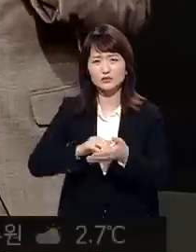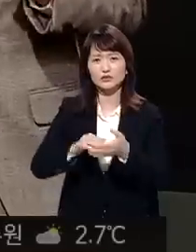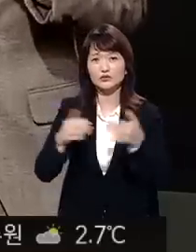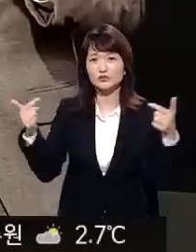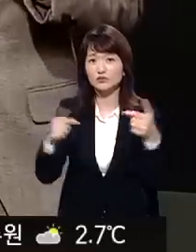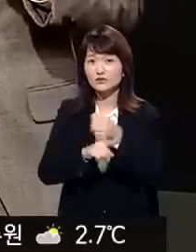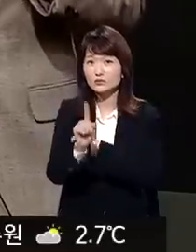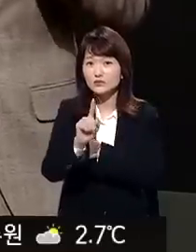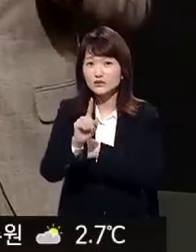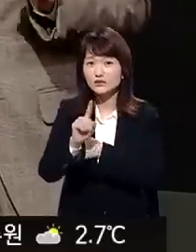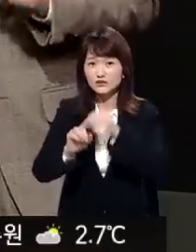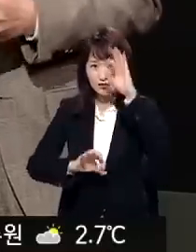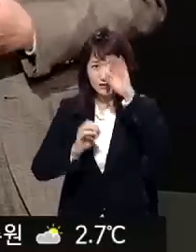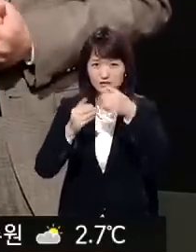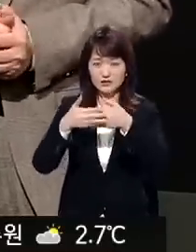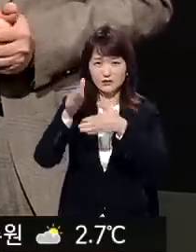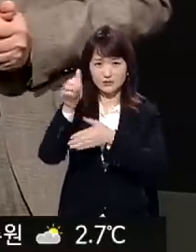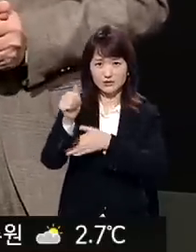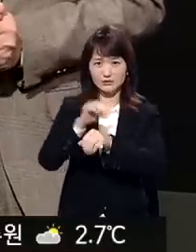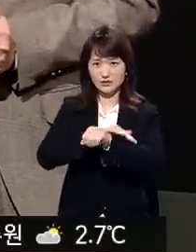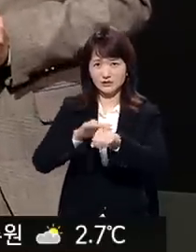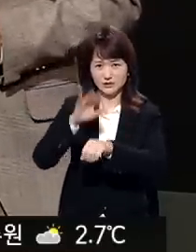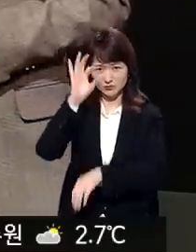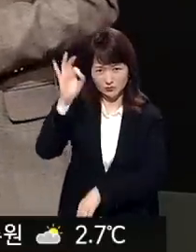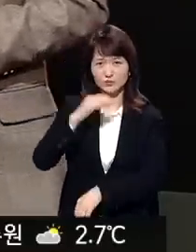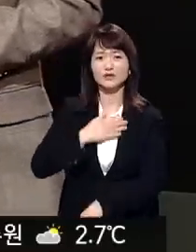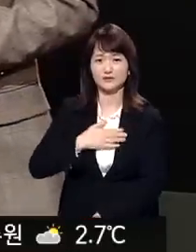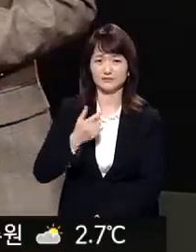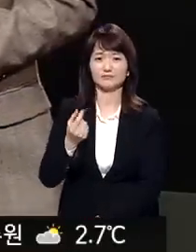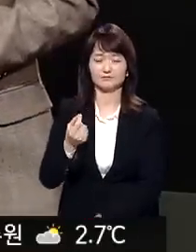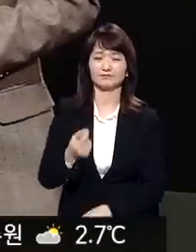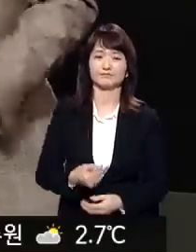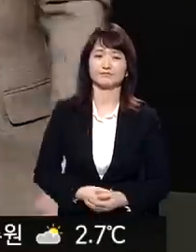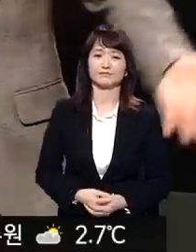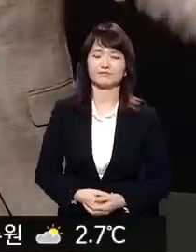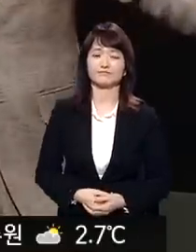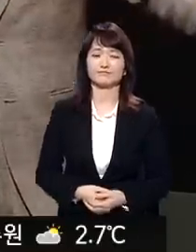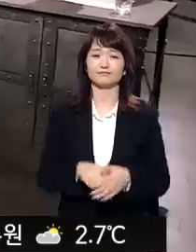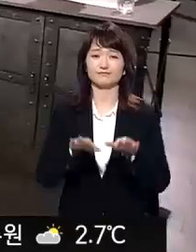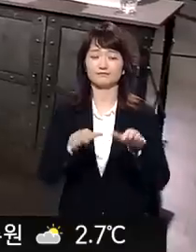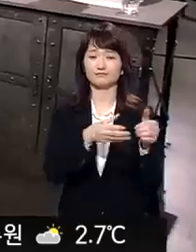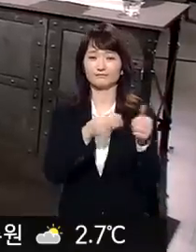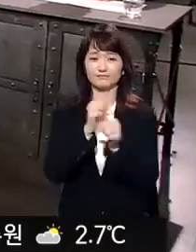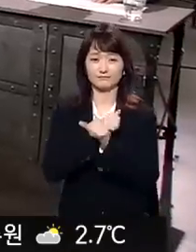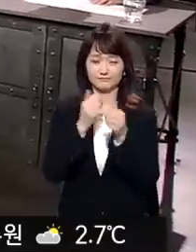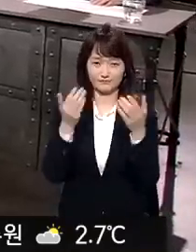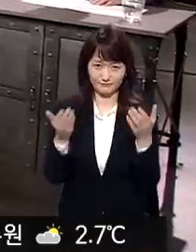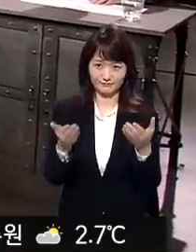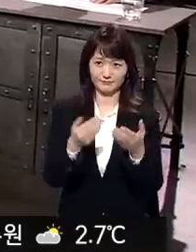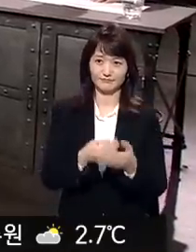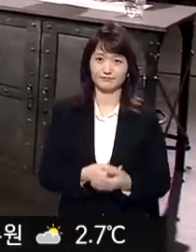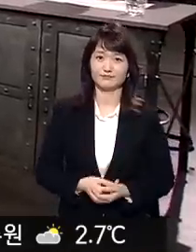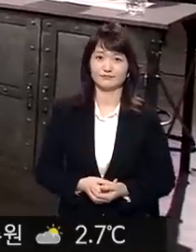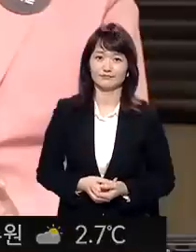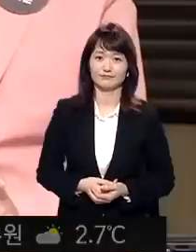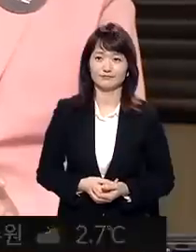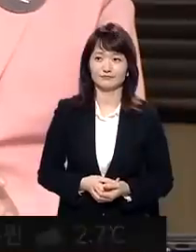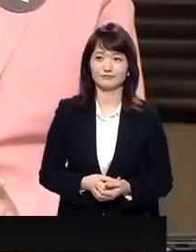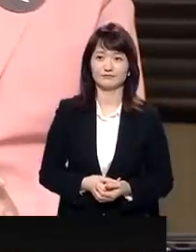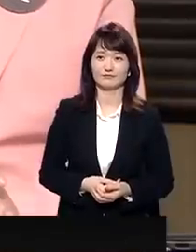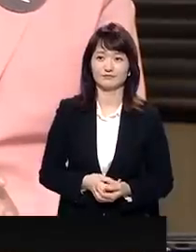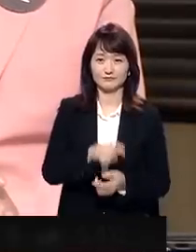사건 반장만 그동안 잘 보셨어도 아실 거라고 생각합니다. 자, 오늘 출연자 소개해 올리죠.